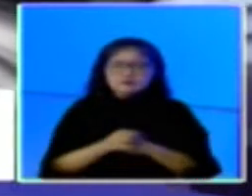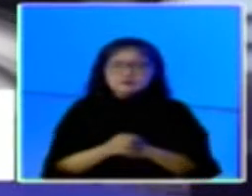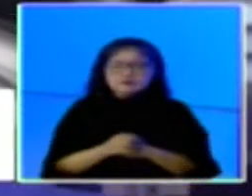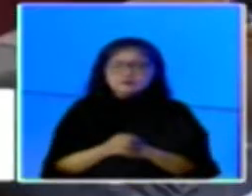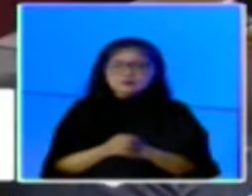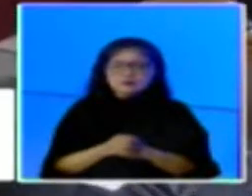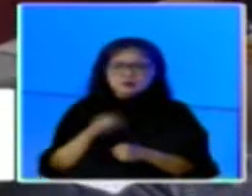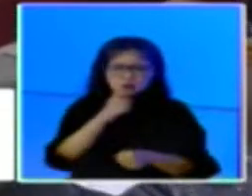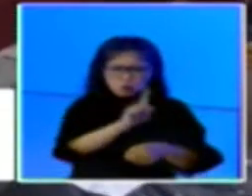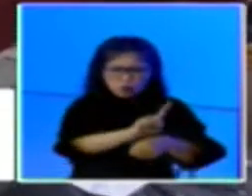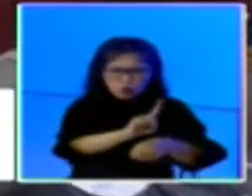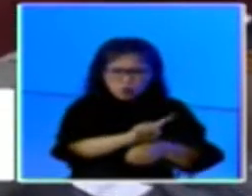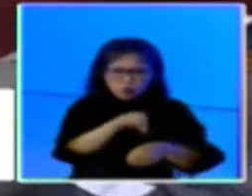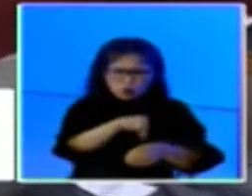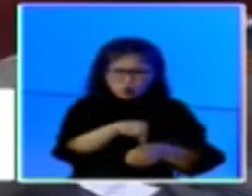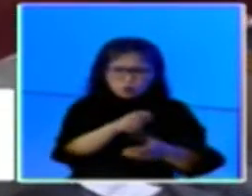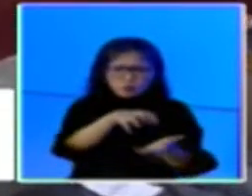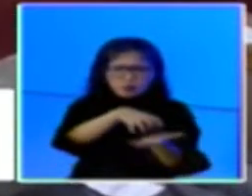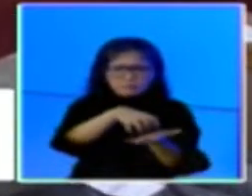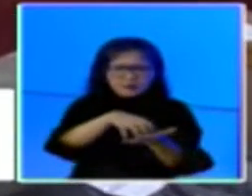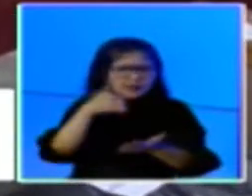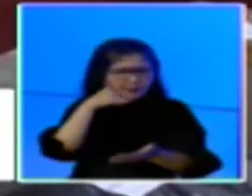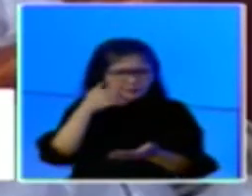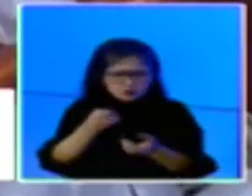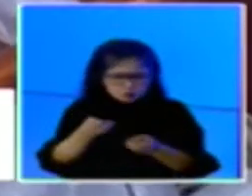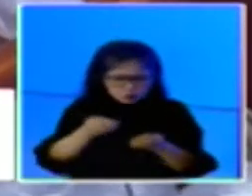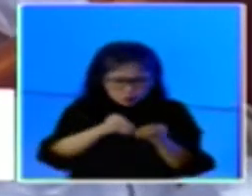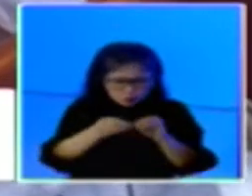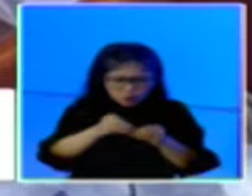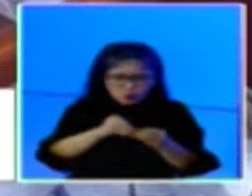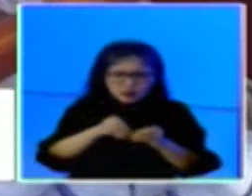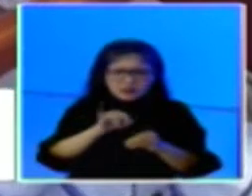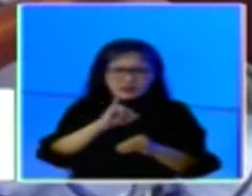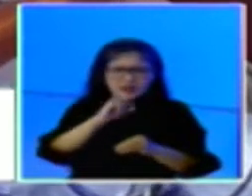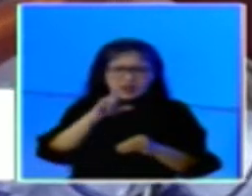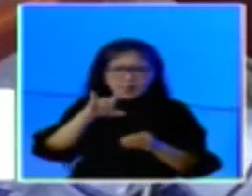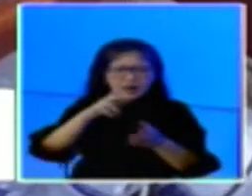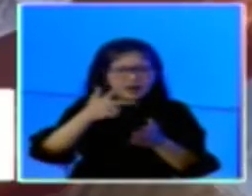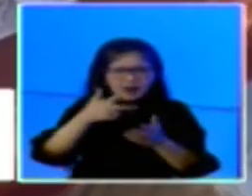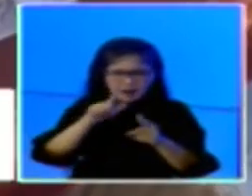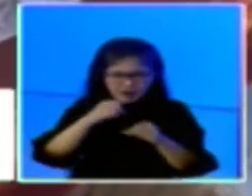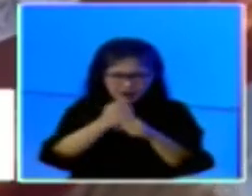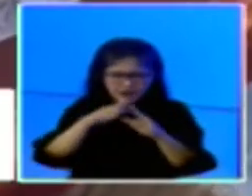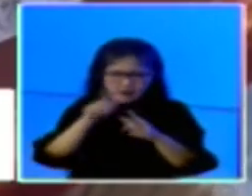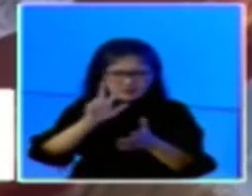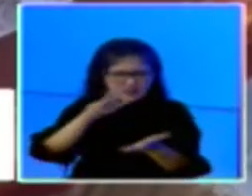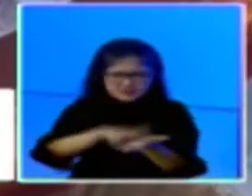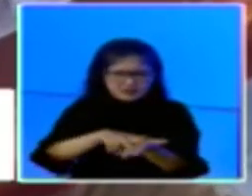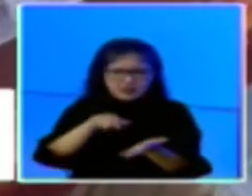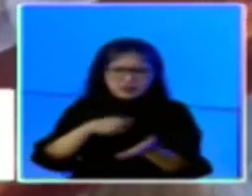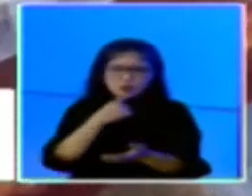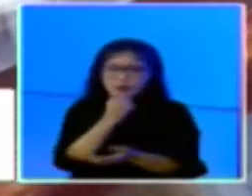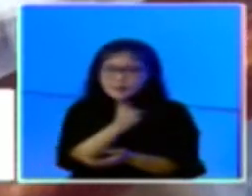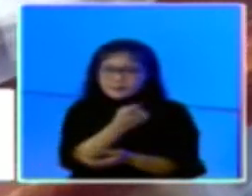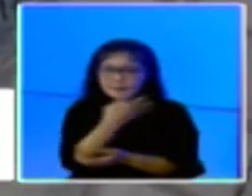Ruko ini dijadikan tempat perakitan handphone ilegal. Dari dalam ruko, polisi menyita 1.600 lebih telepon seluler